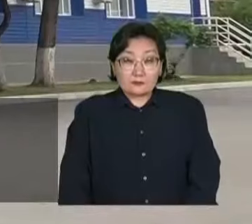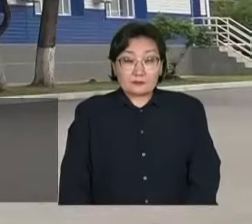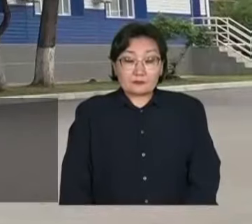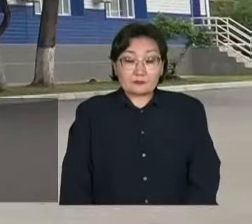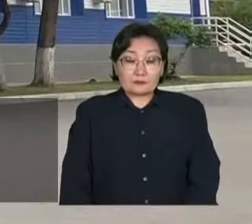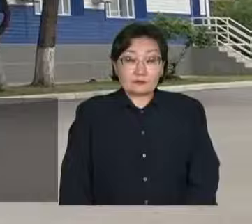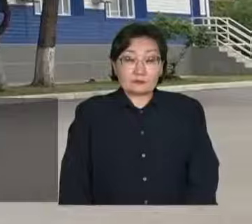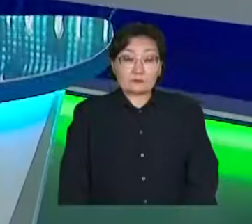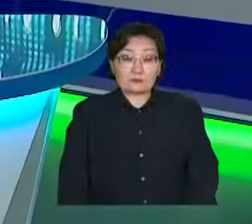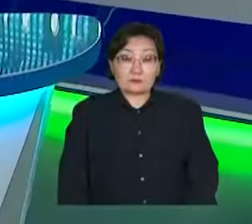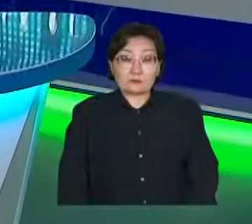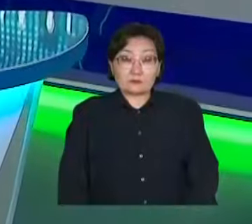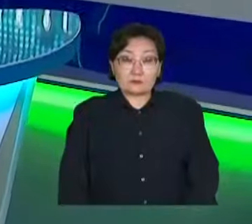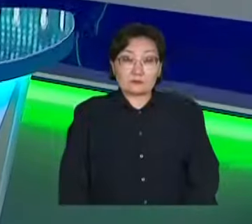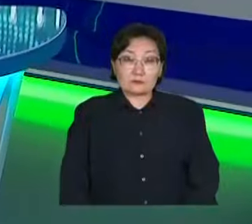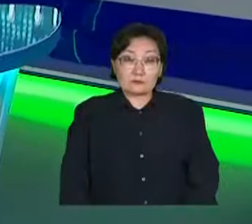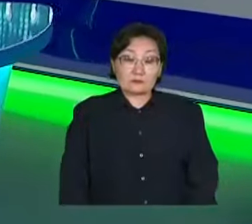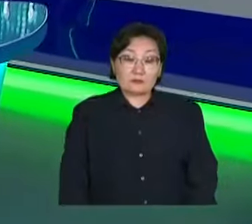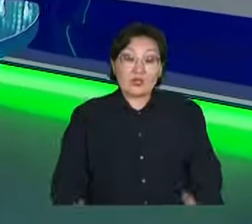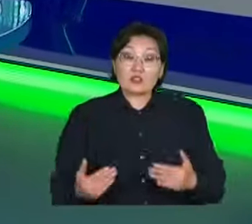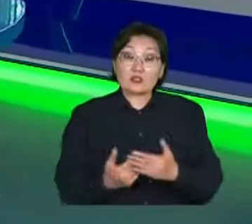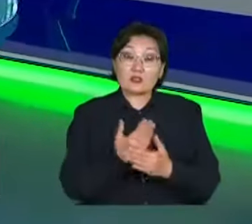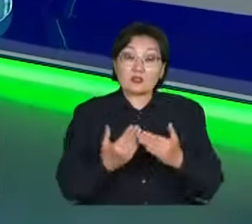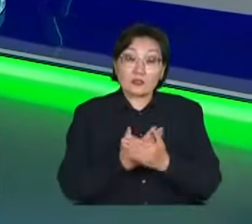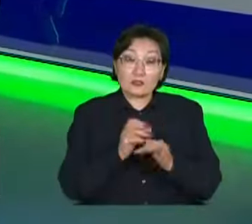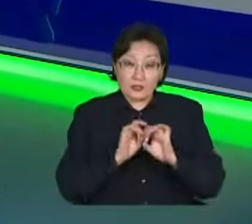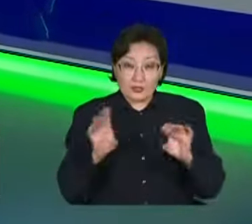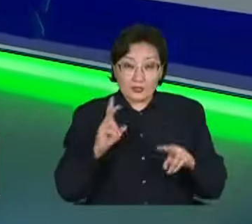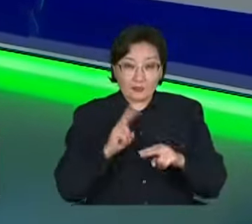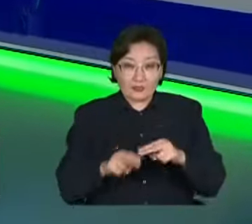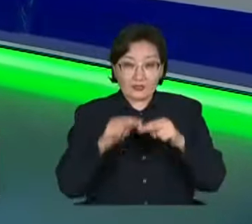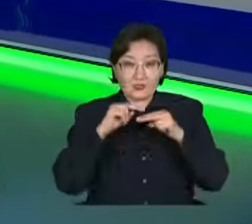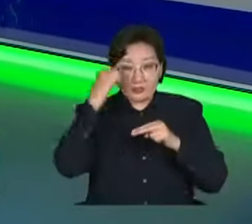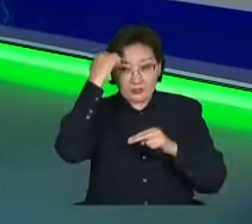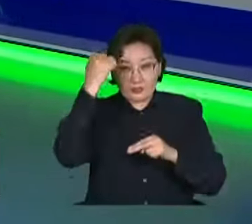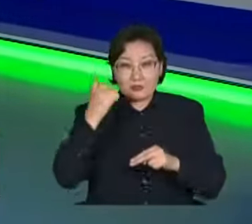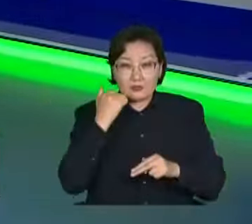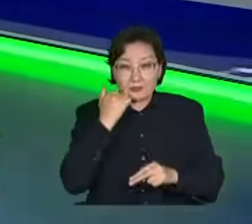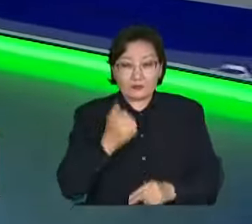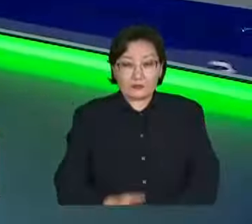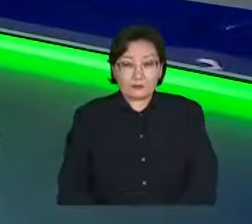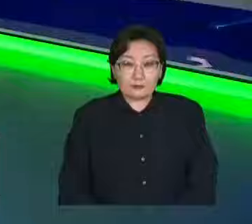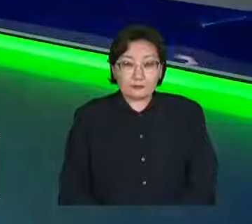Алматы телеарнасы. Осымен бүгінгі айтарымыз тәмам. Аман сау болыңыздар.